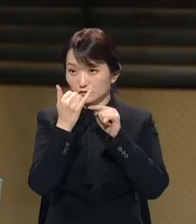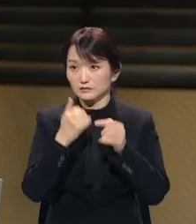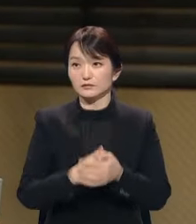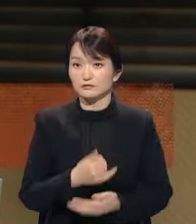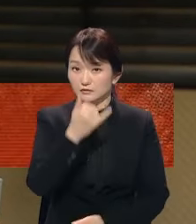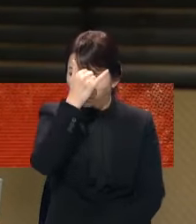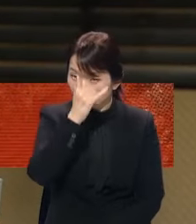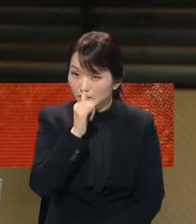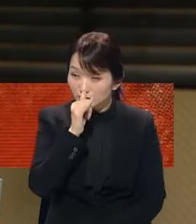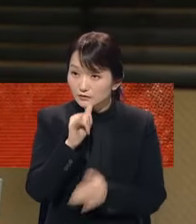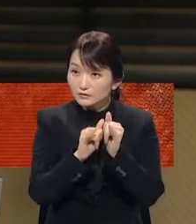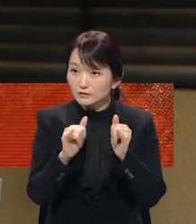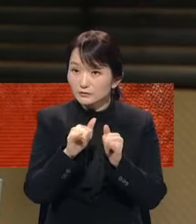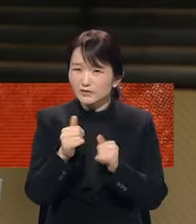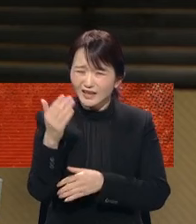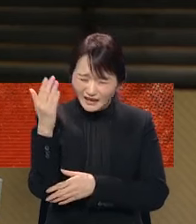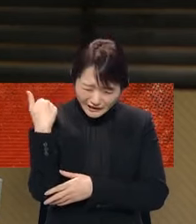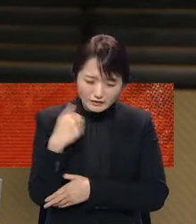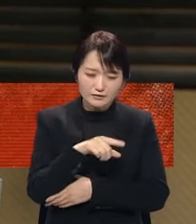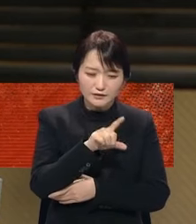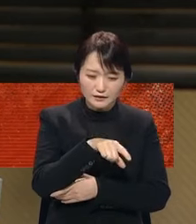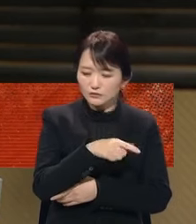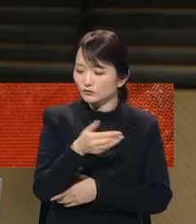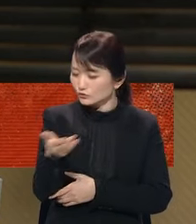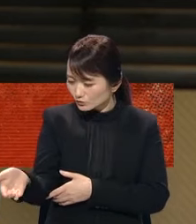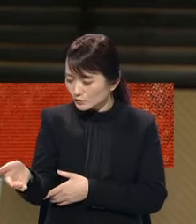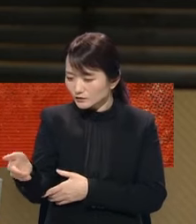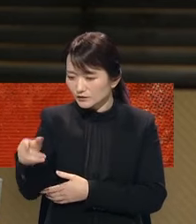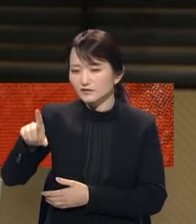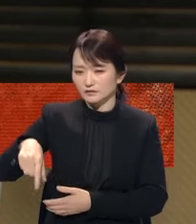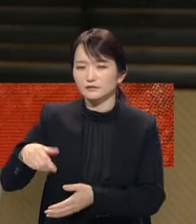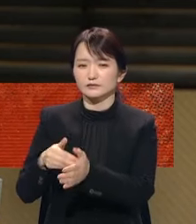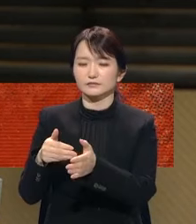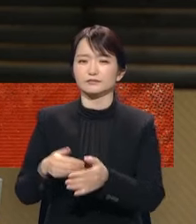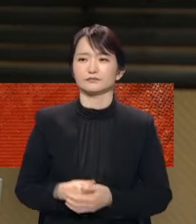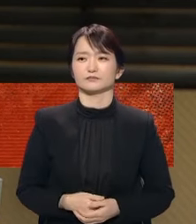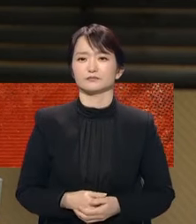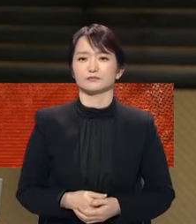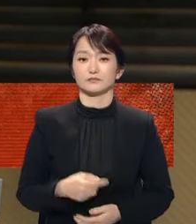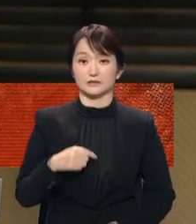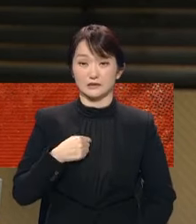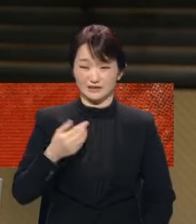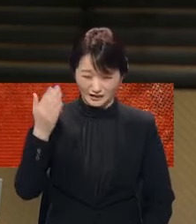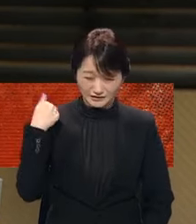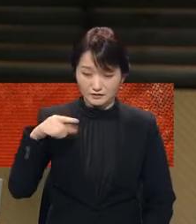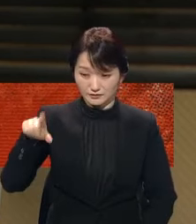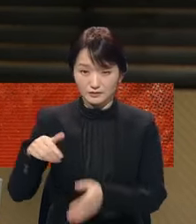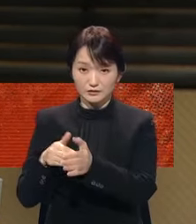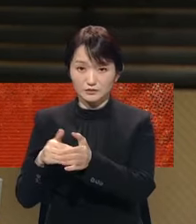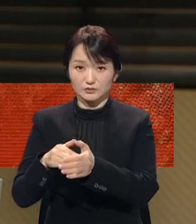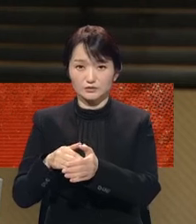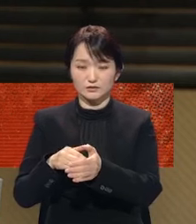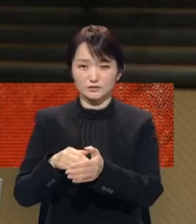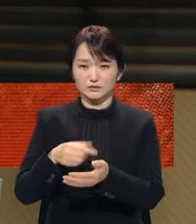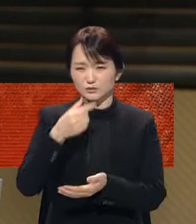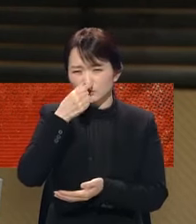있는 사람들이었으면 그때 냈죠. 네, 카드 할 때. 그러니까 자기는 이제 그때 결제가 끝났고 한 병은 공짜로 먹었다고 생각한